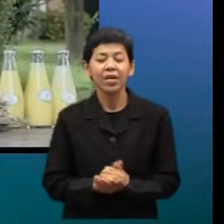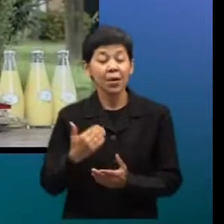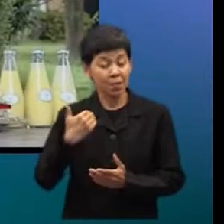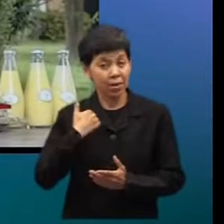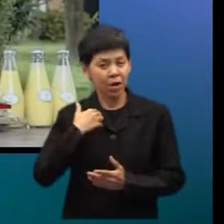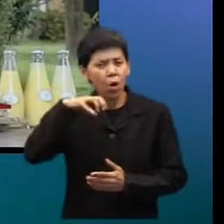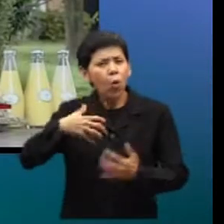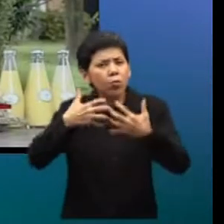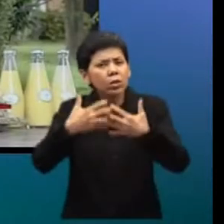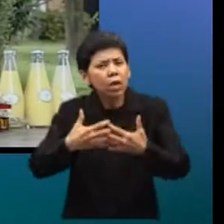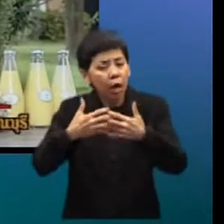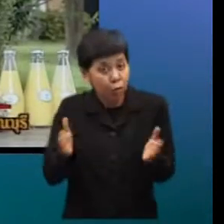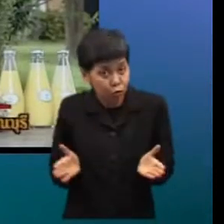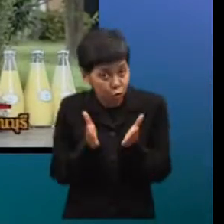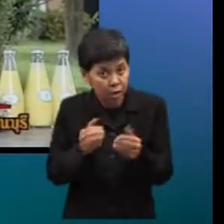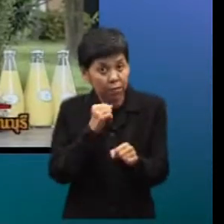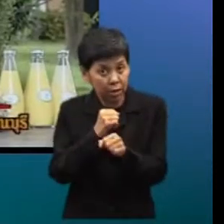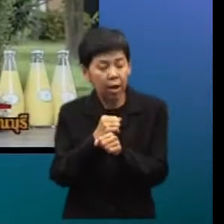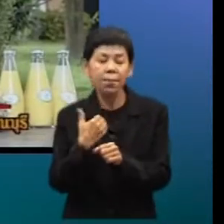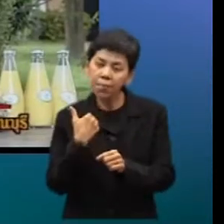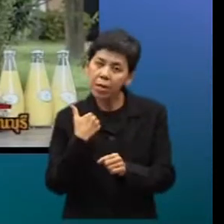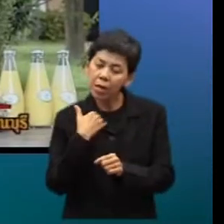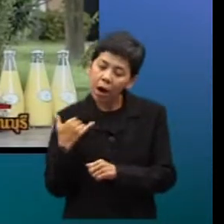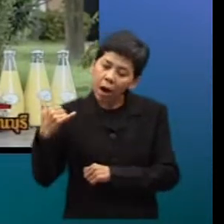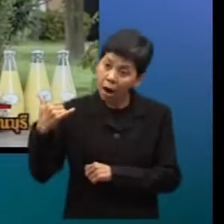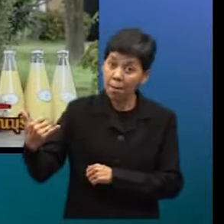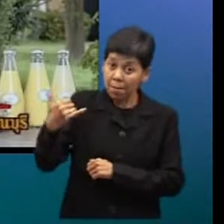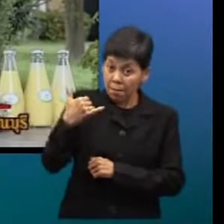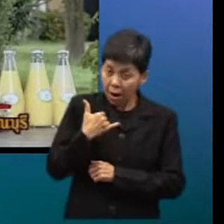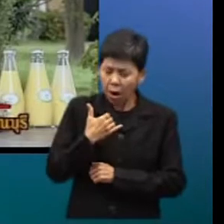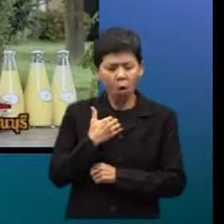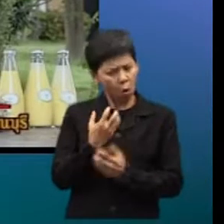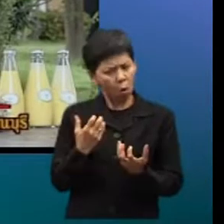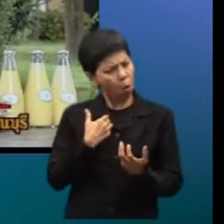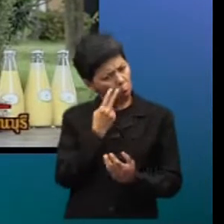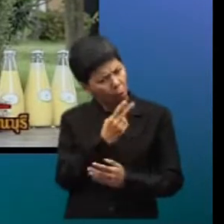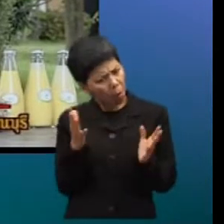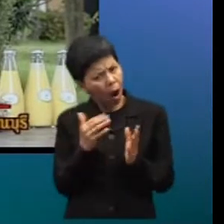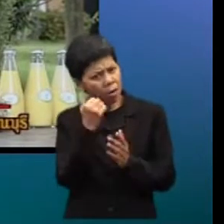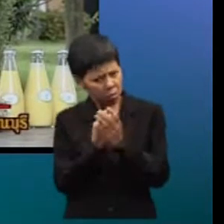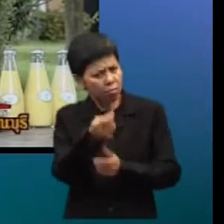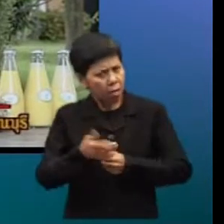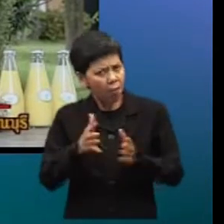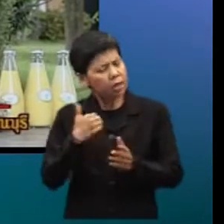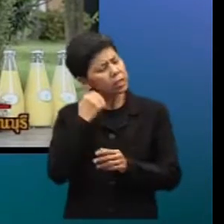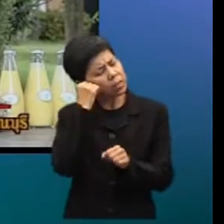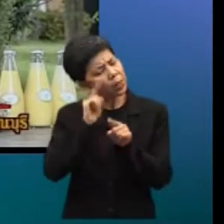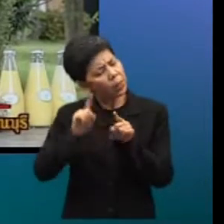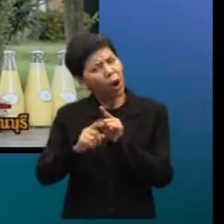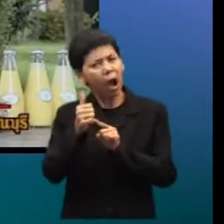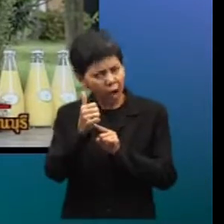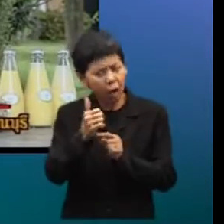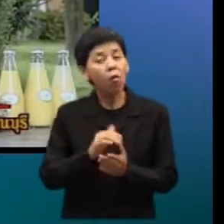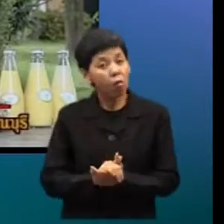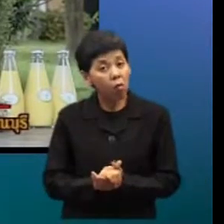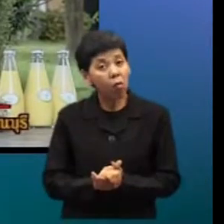กรมส่งเสริมอุตสาหกรรมในสาขานะคะคือเข้ามาที่ไร่ค่ะเราก็บอกเรามีวัตถุดิบค่อนข้างจะเยอะนะคะจะทำอะไรได้บ้าง